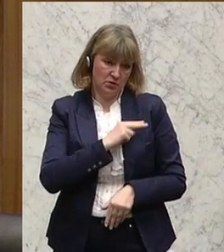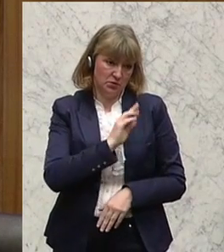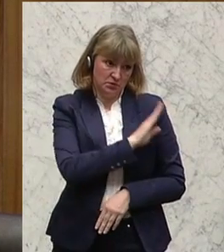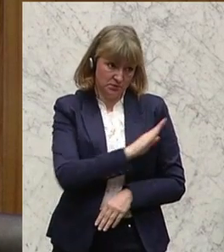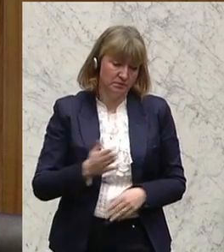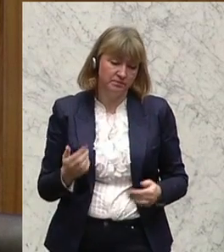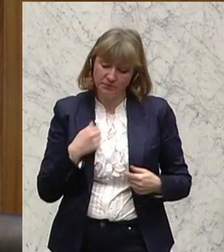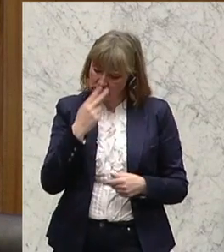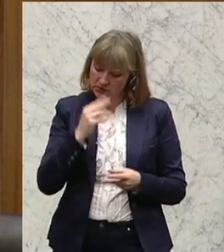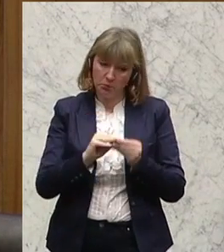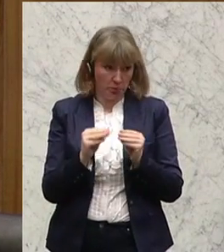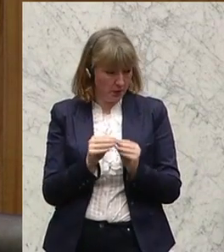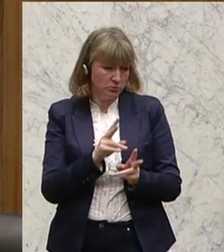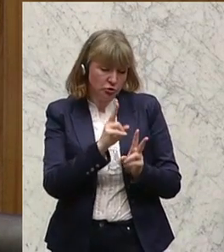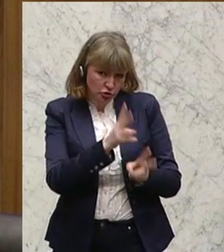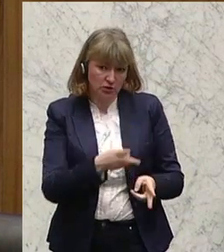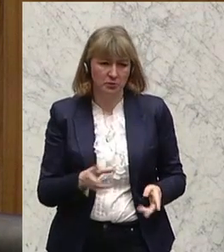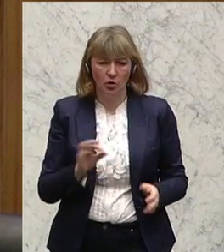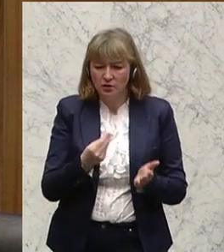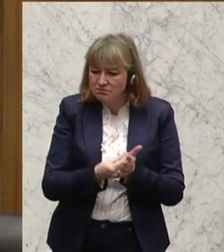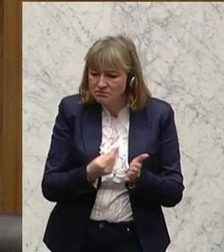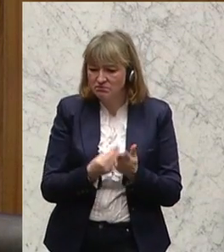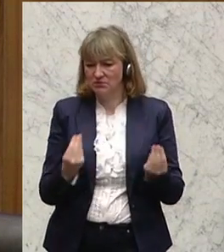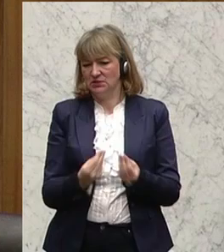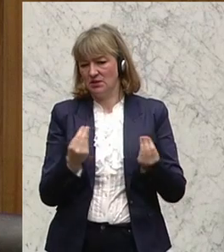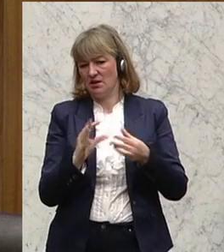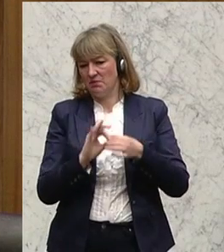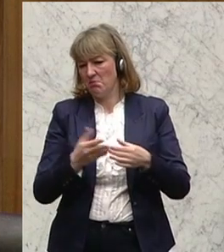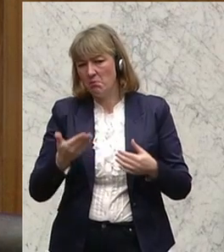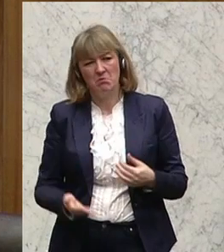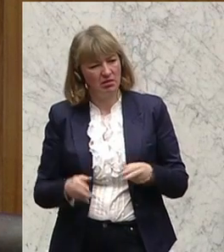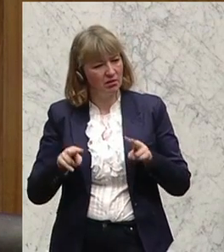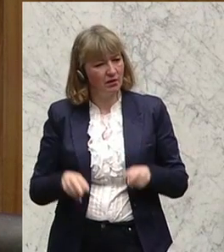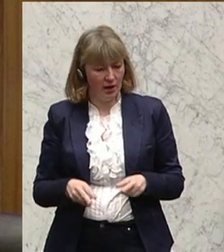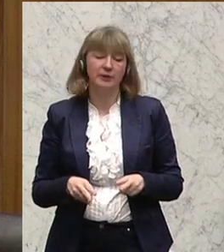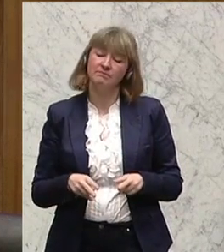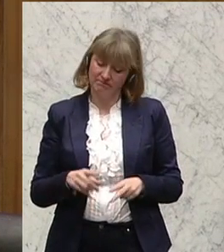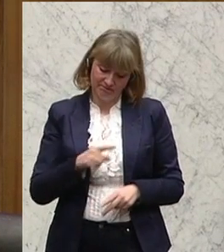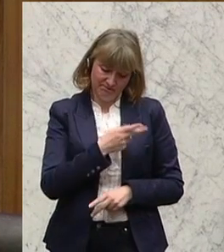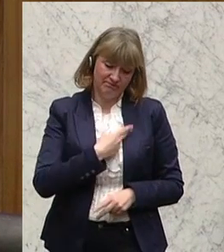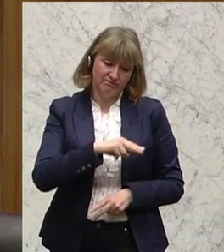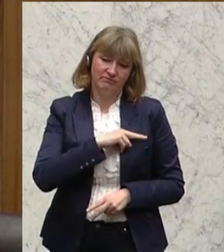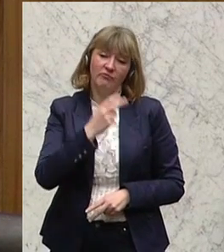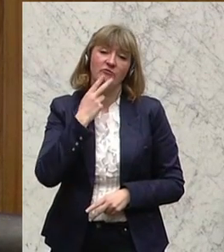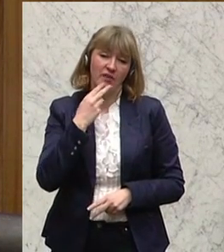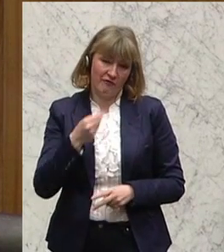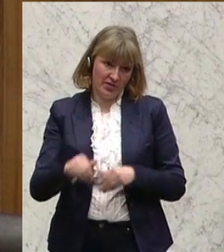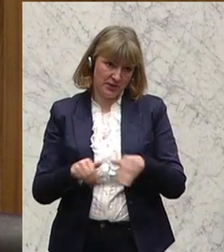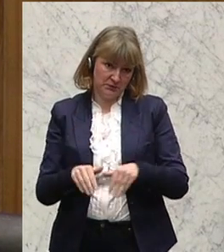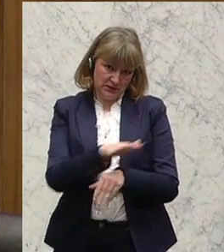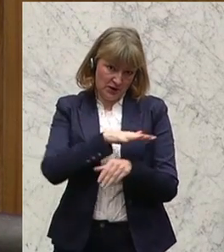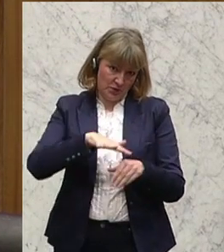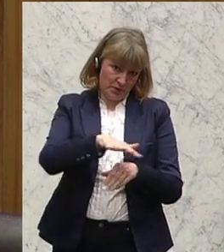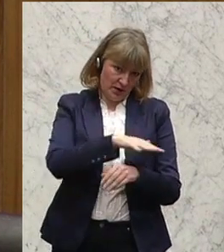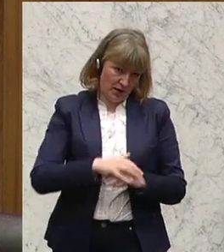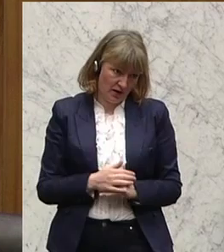aber ich sehe das Problem, das ist schon richtig. Alle gebührenrechtlichen Fragen im Zusammenhang mit Mietrecht fallen in die Zuständigkeit des Finanzministeriums. Die